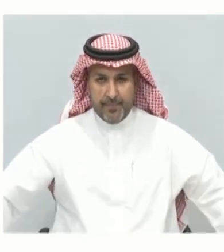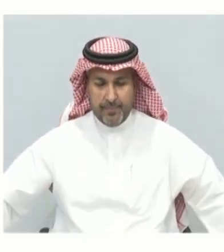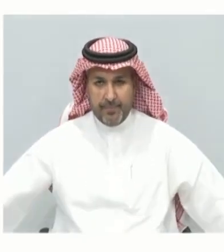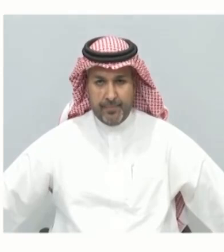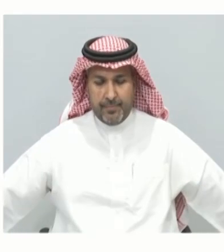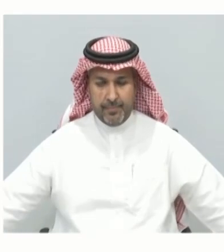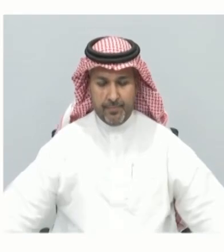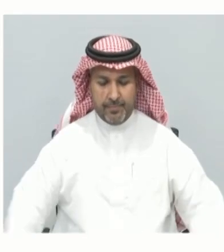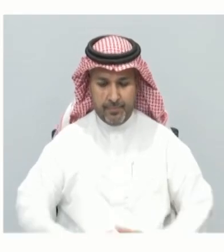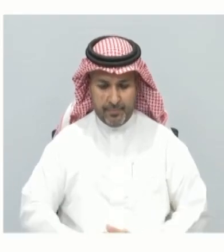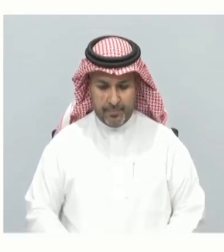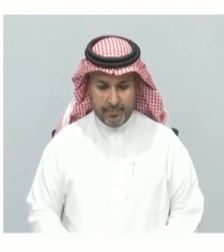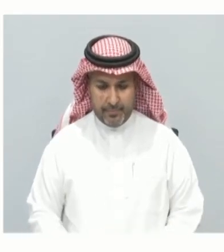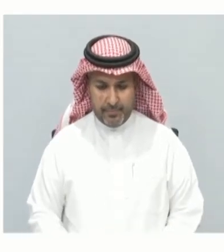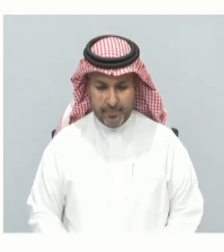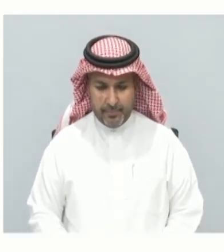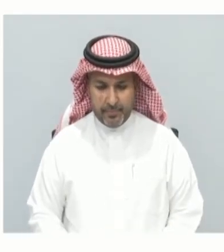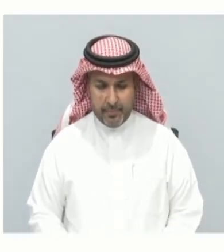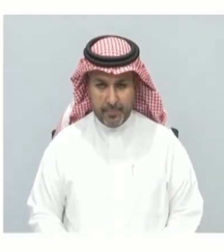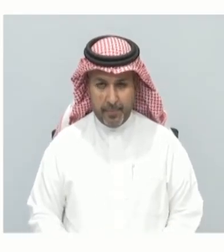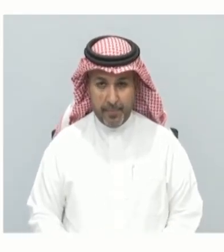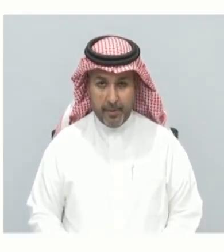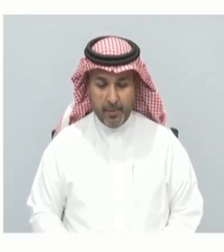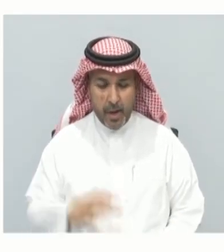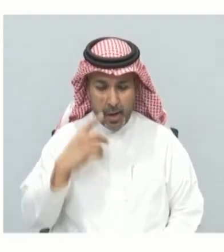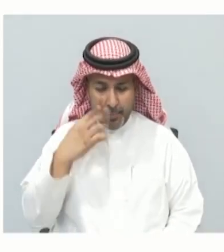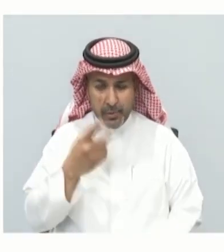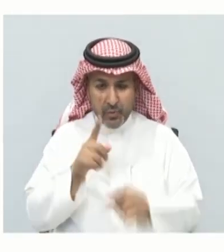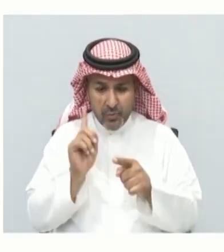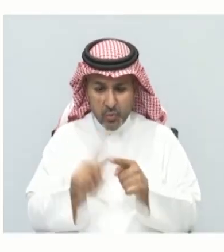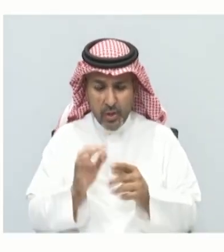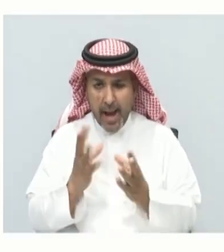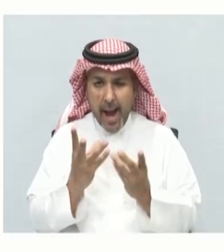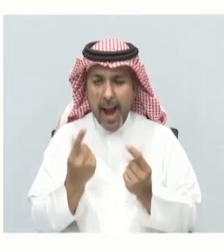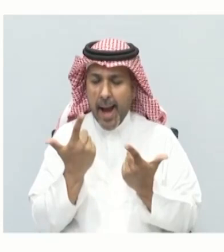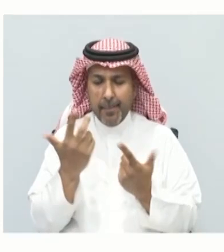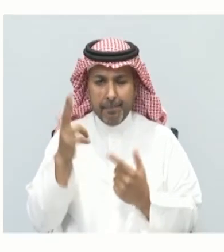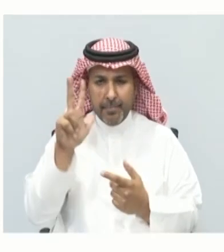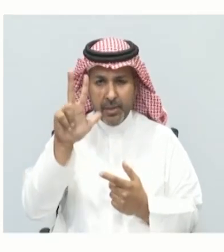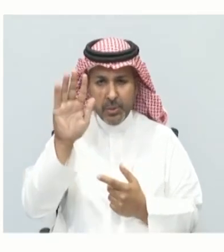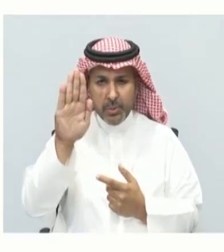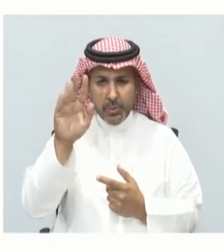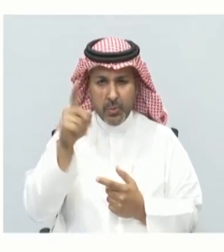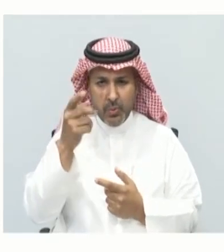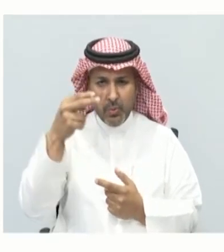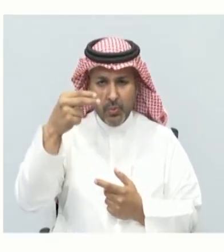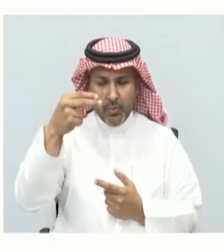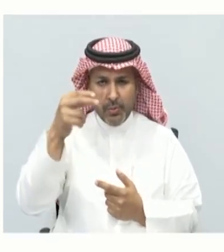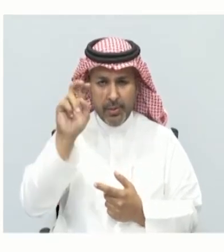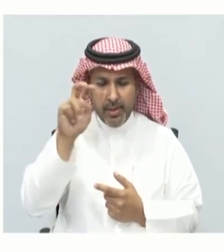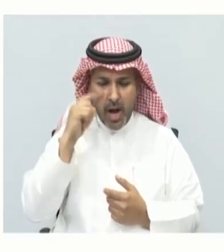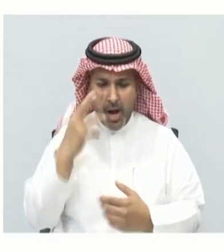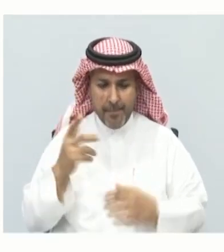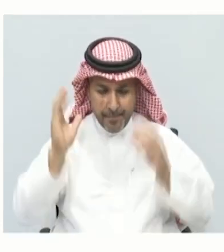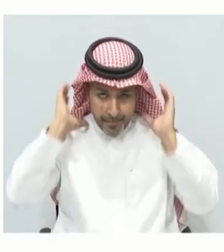انني احسب سرعه كيف ساقوم بحساب السرعه عندما يكون لدي موجود القراءات تي 1